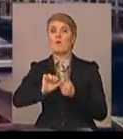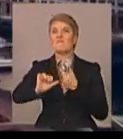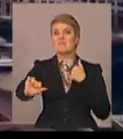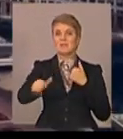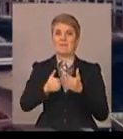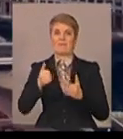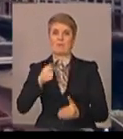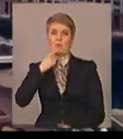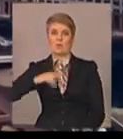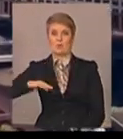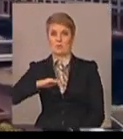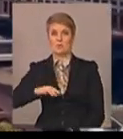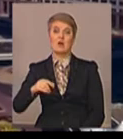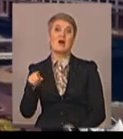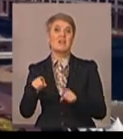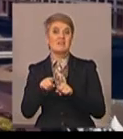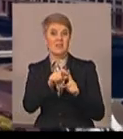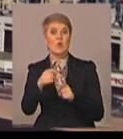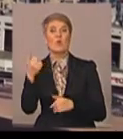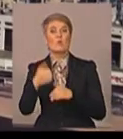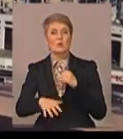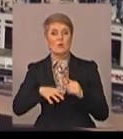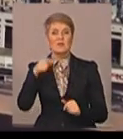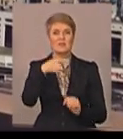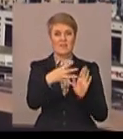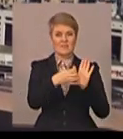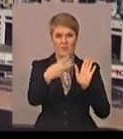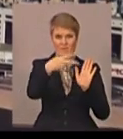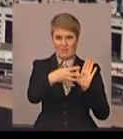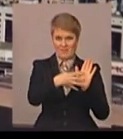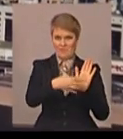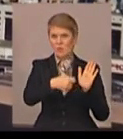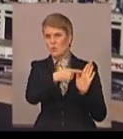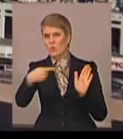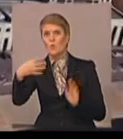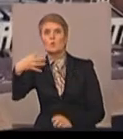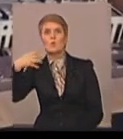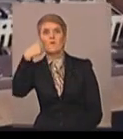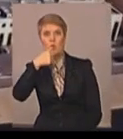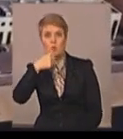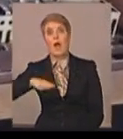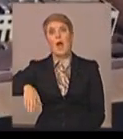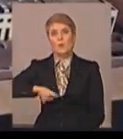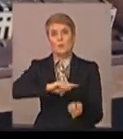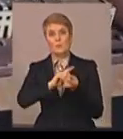вже користувався 11 років поспіль з 1929 до 40-го. Потім перейшов на кирилицю.